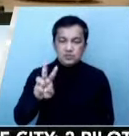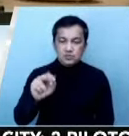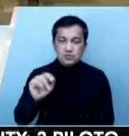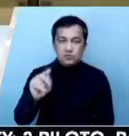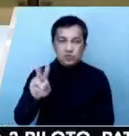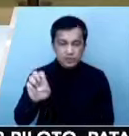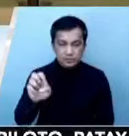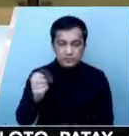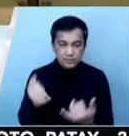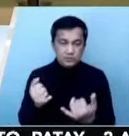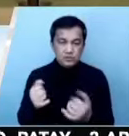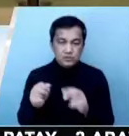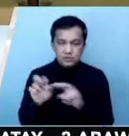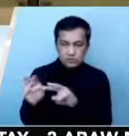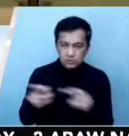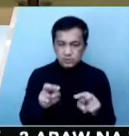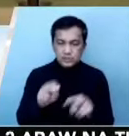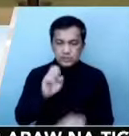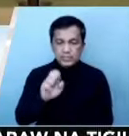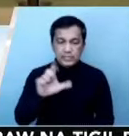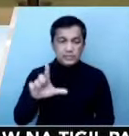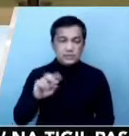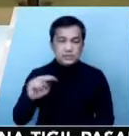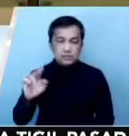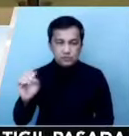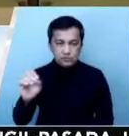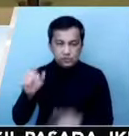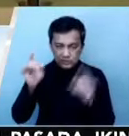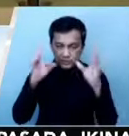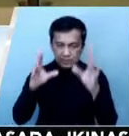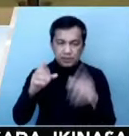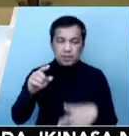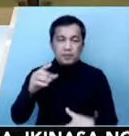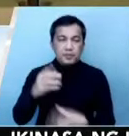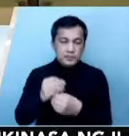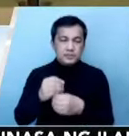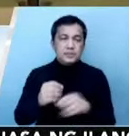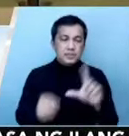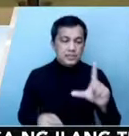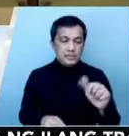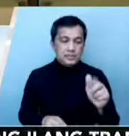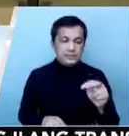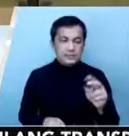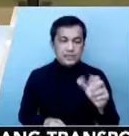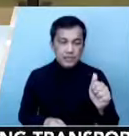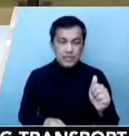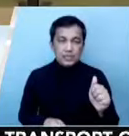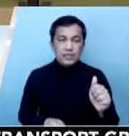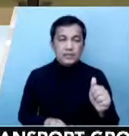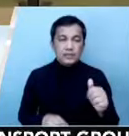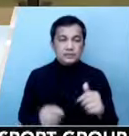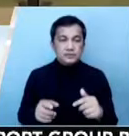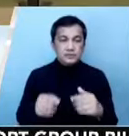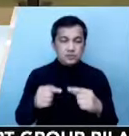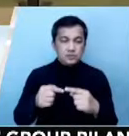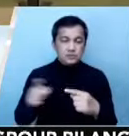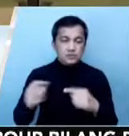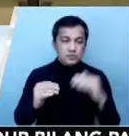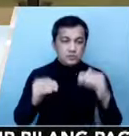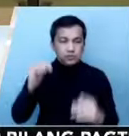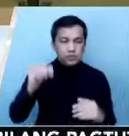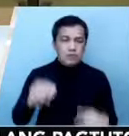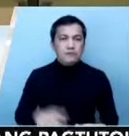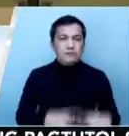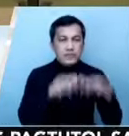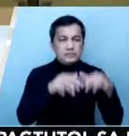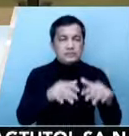Looking at El Nino risk but also La Nina further down the year potentially with the rainfall and flooding risks which